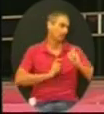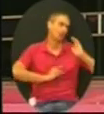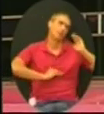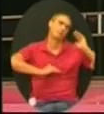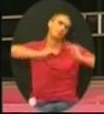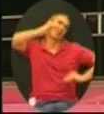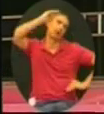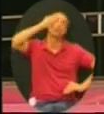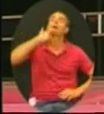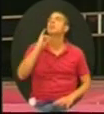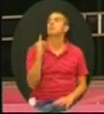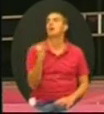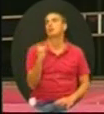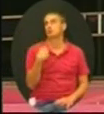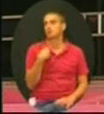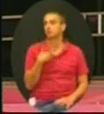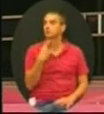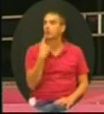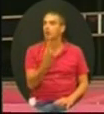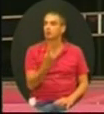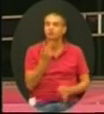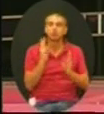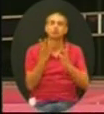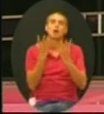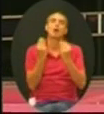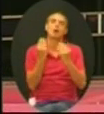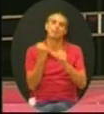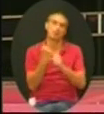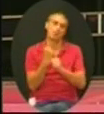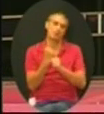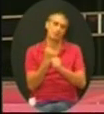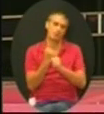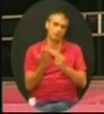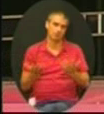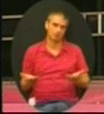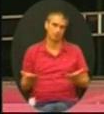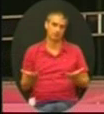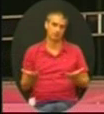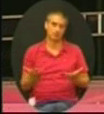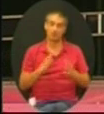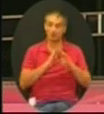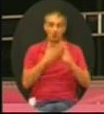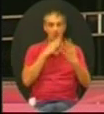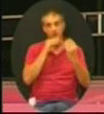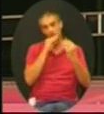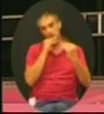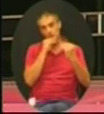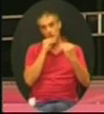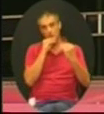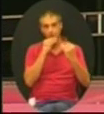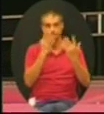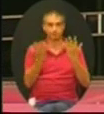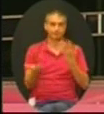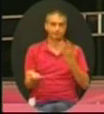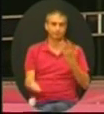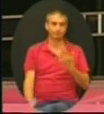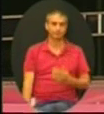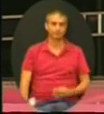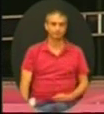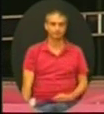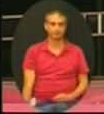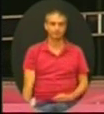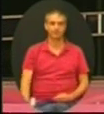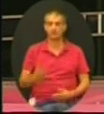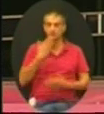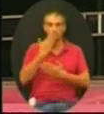יש לנו, כן, זה בדיוק מה שאני רוצה להגיד. יש לנו עוד כל כך הרבה מה ללכת, שכל הדיבור הזה על, על, על, על, על החלוקה